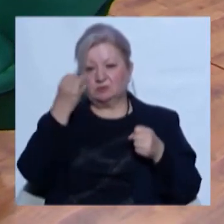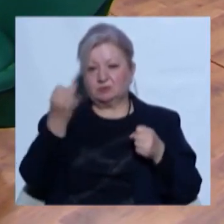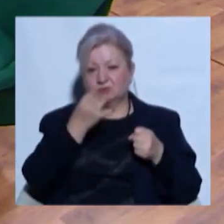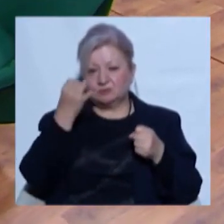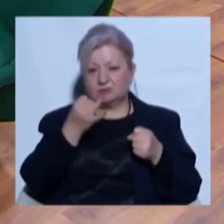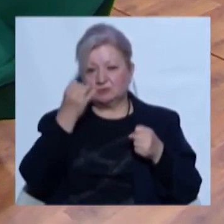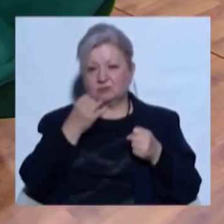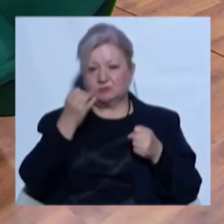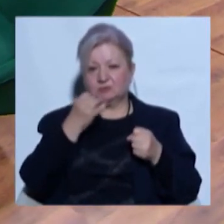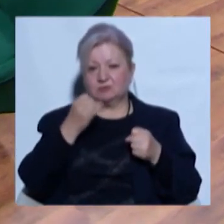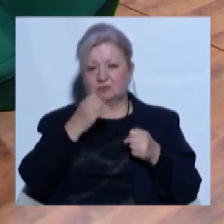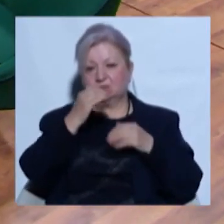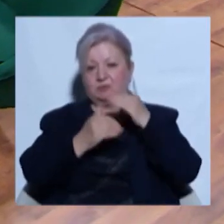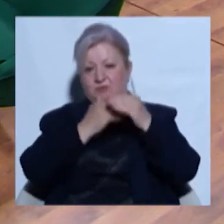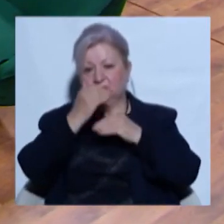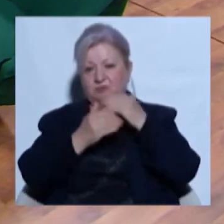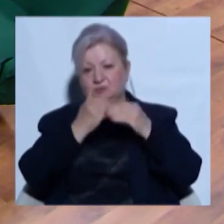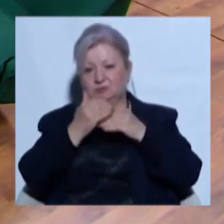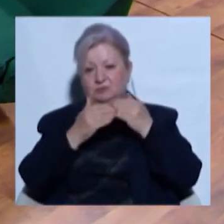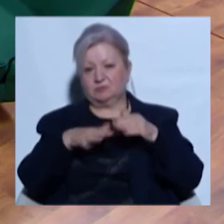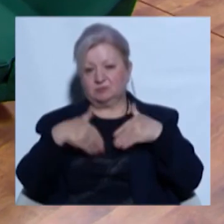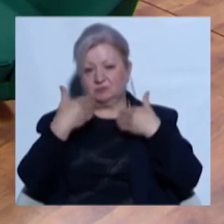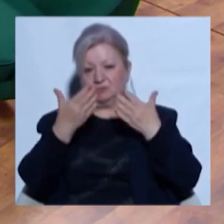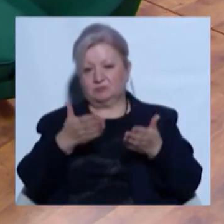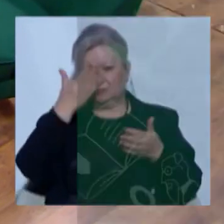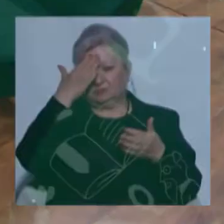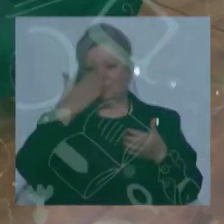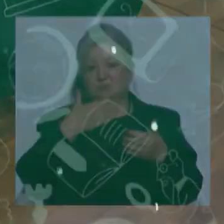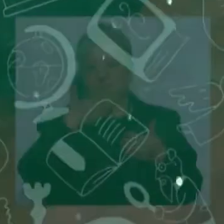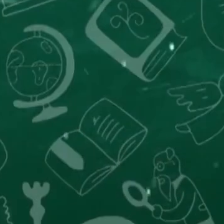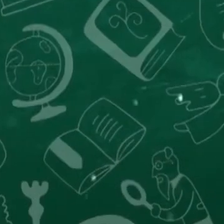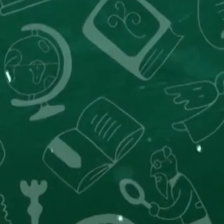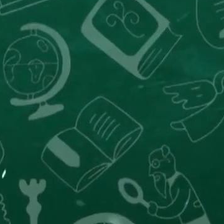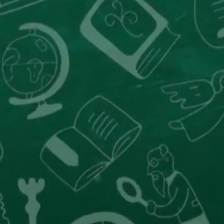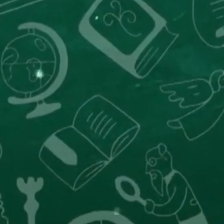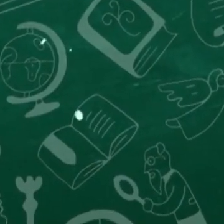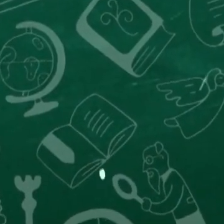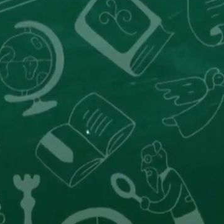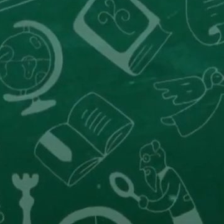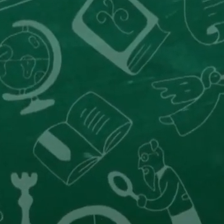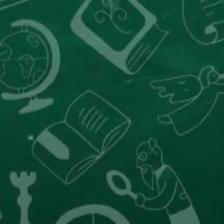ნაყოფიერ ზაფხულს გისურვებთ. ნახვამდის.